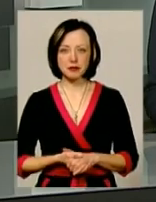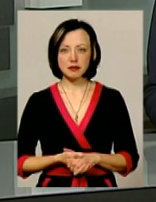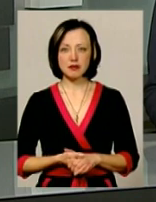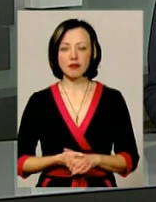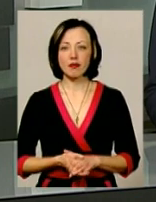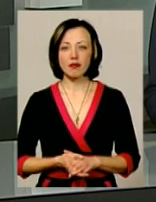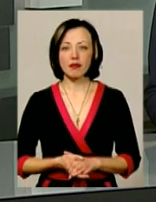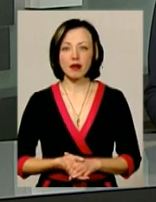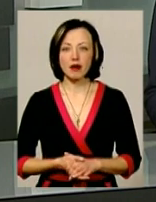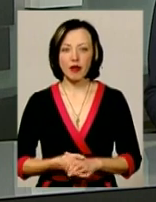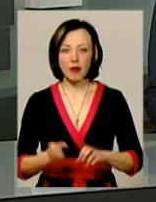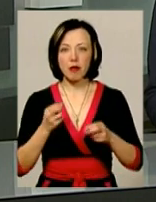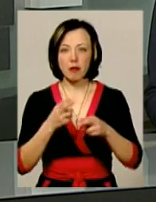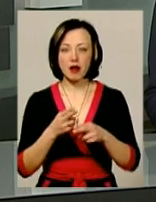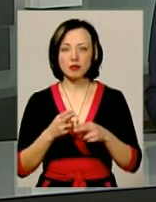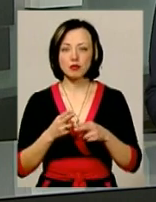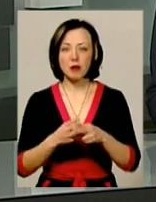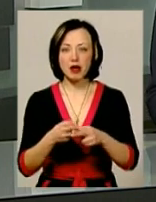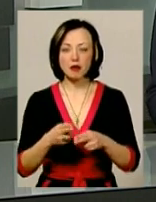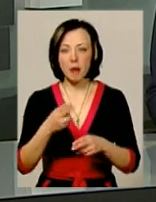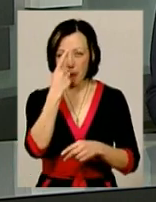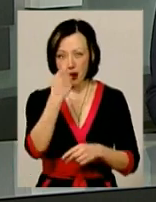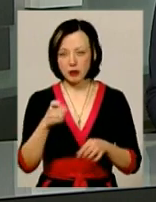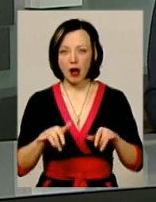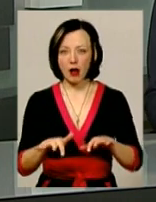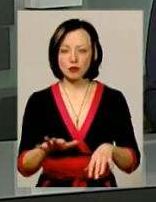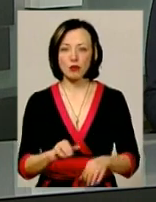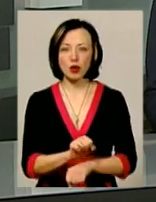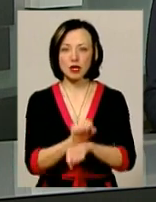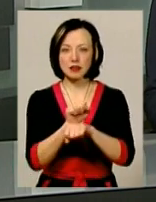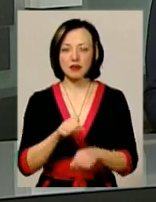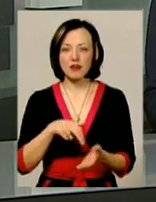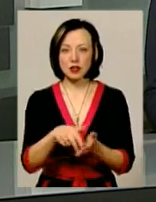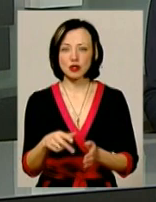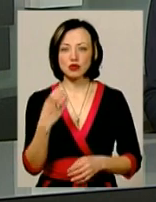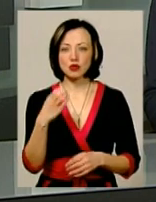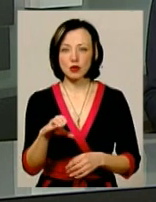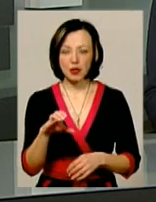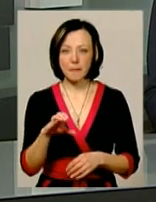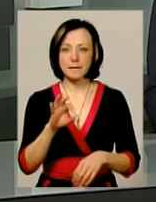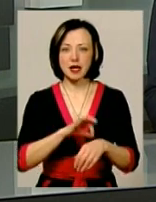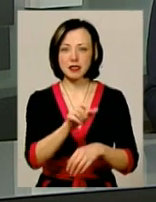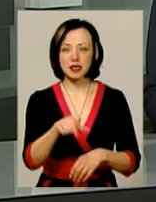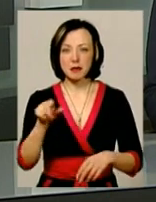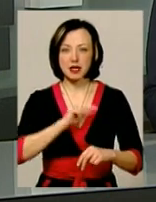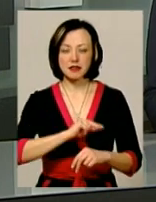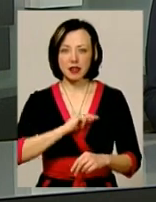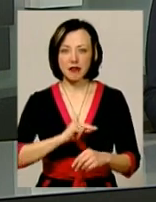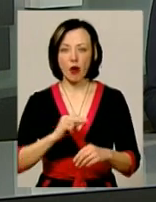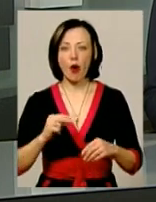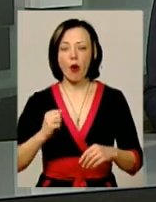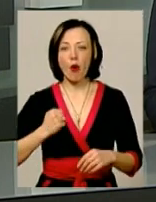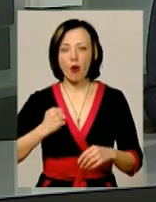На попереджувальну акцію протесту вийшли сьогодні майже сотня пацієнтів і працівників обласного госпіталю ветеранів війни.